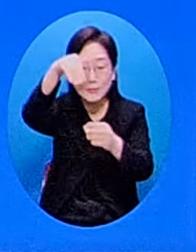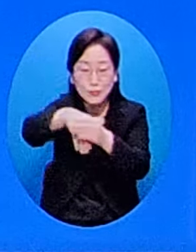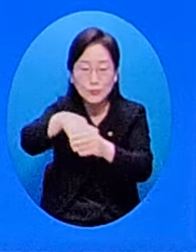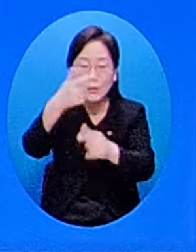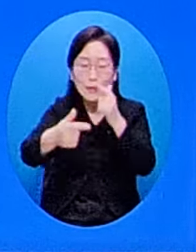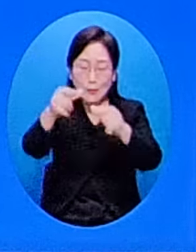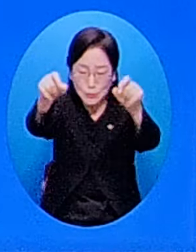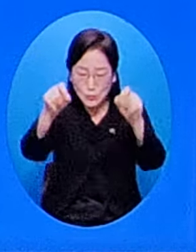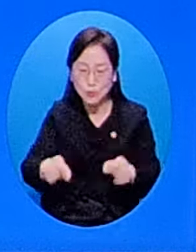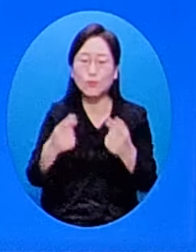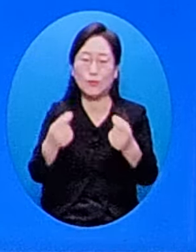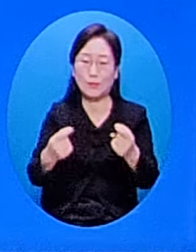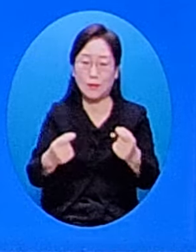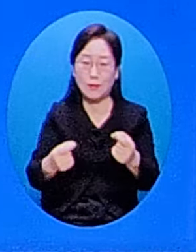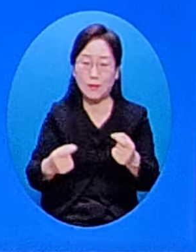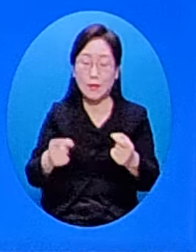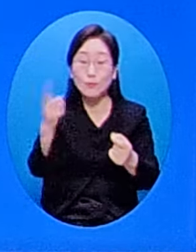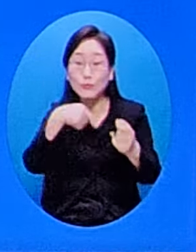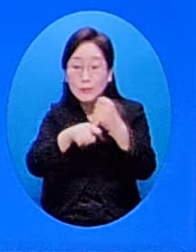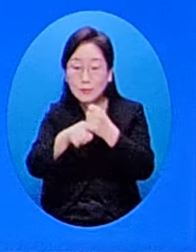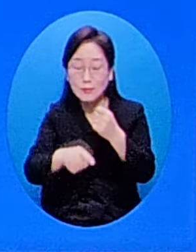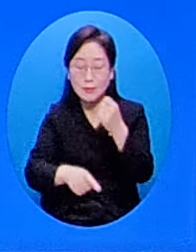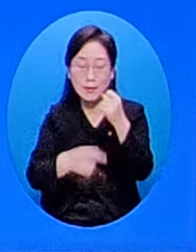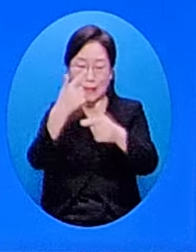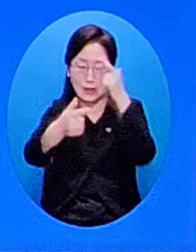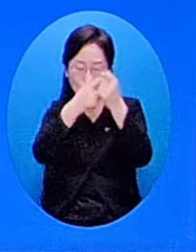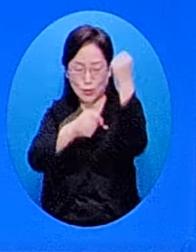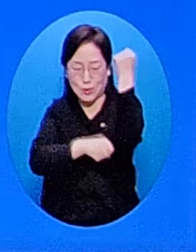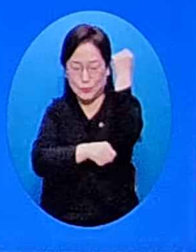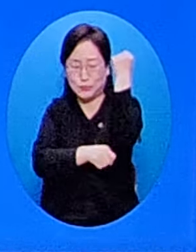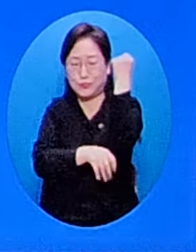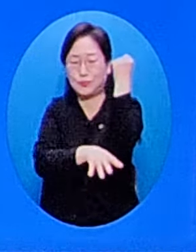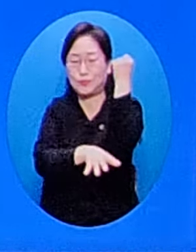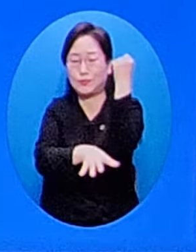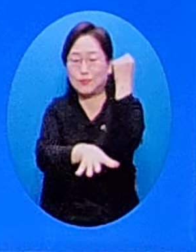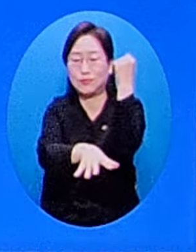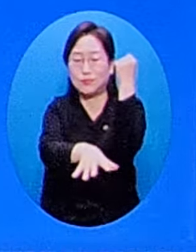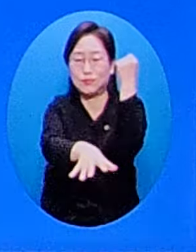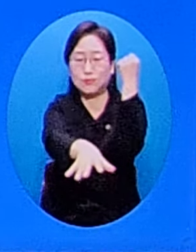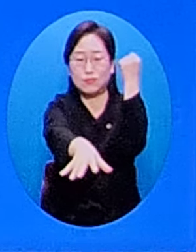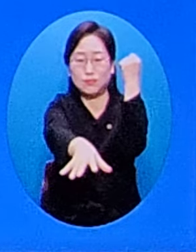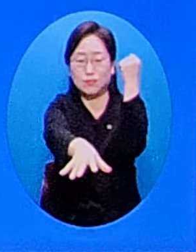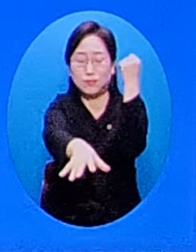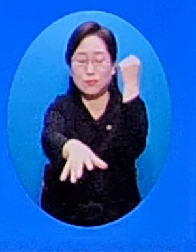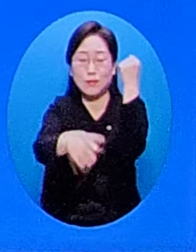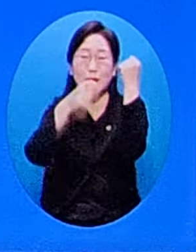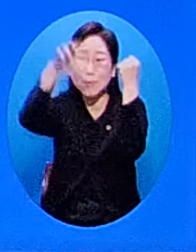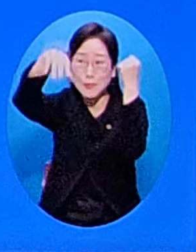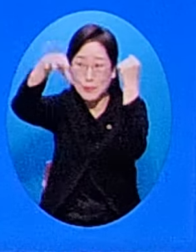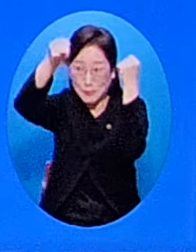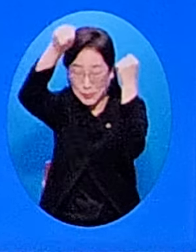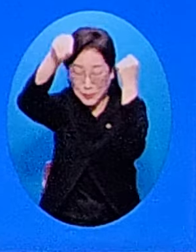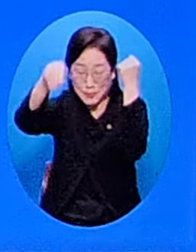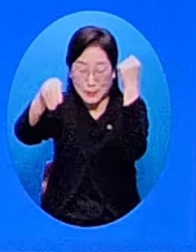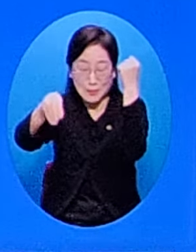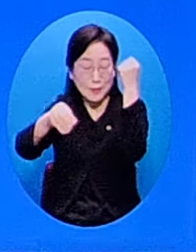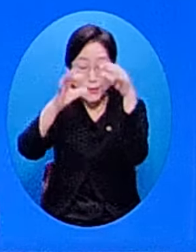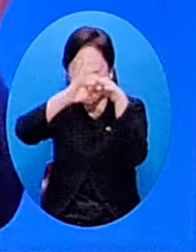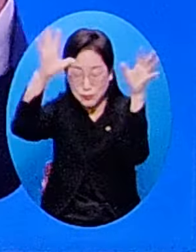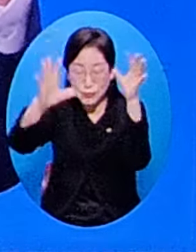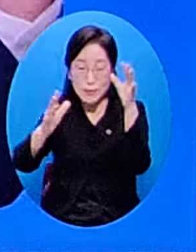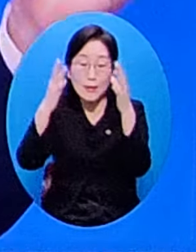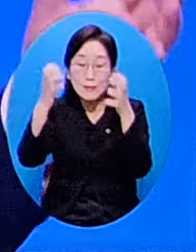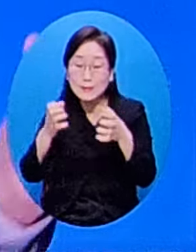받습니다. 시냇가에 심겨진 나무는 뿌리가 깊이 강축에 다 있어서 가뭄이 와도 잎사귀가 마르지 아니하고 철을